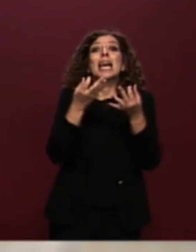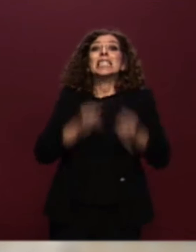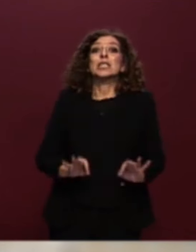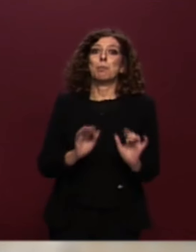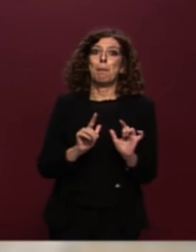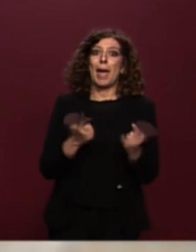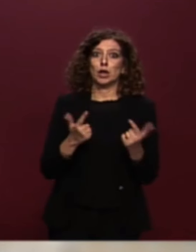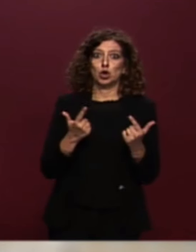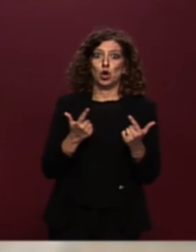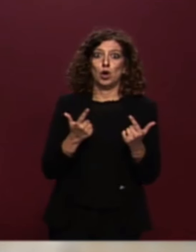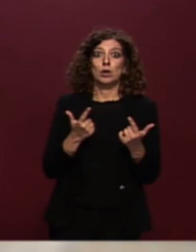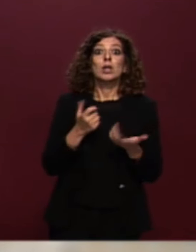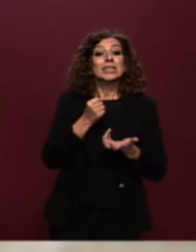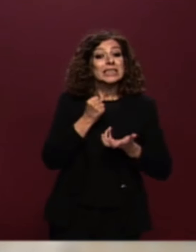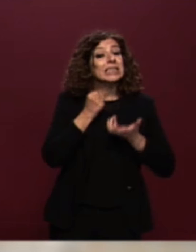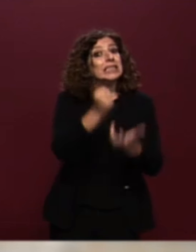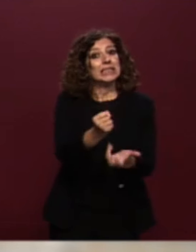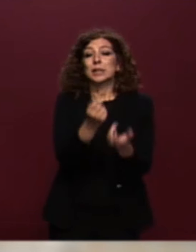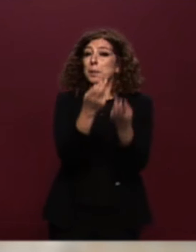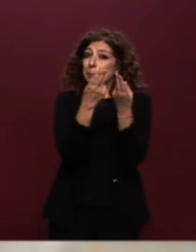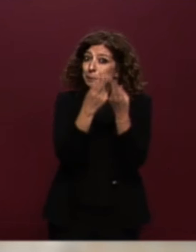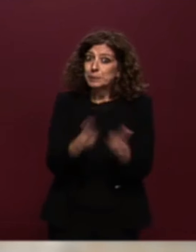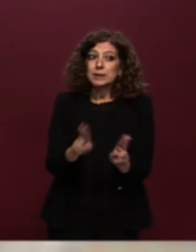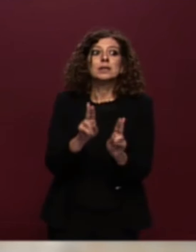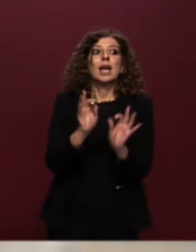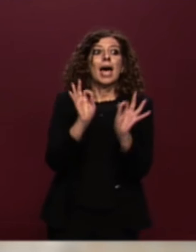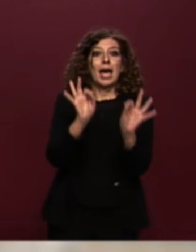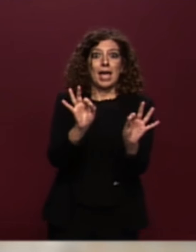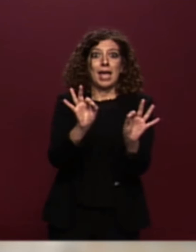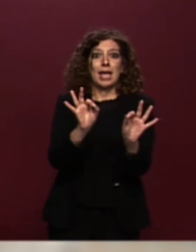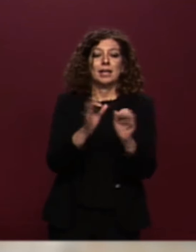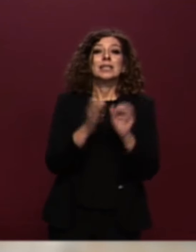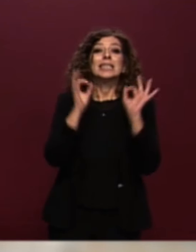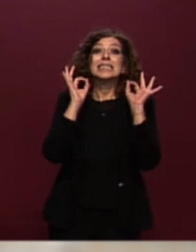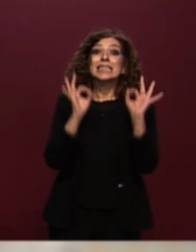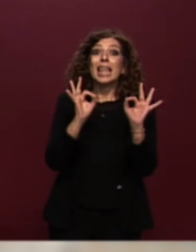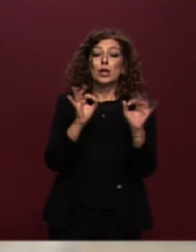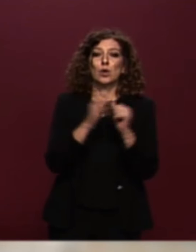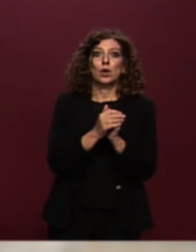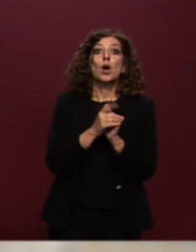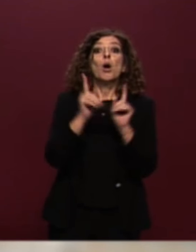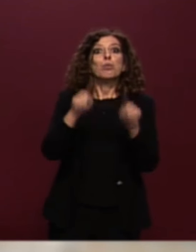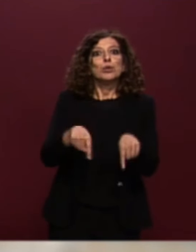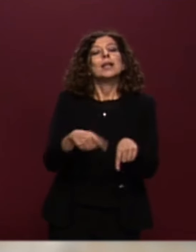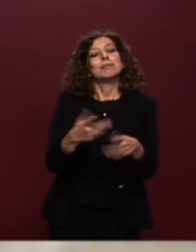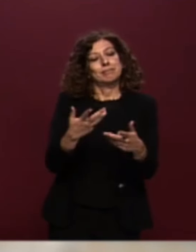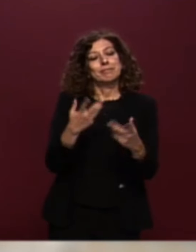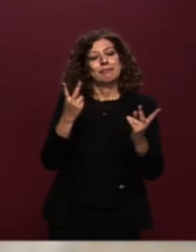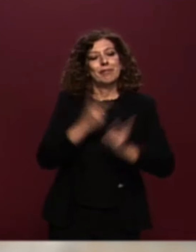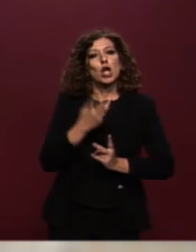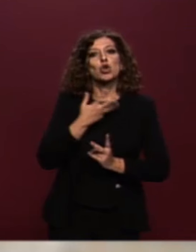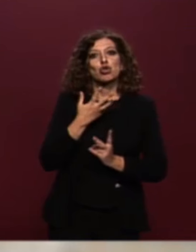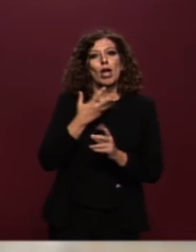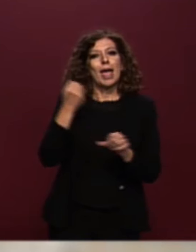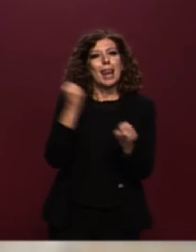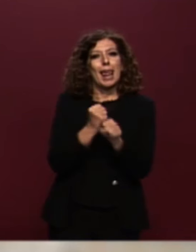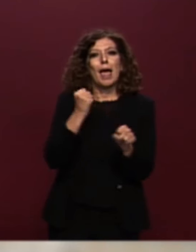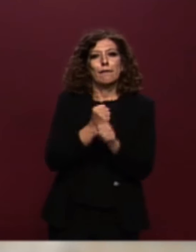sulla sicurezza. È un inizio, anche se c'è ancora tanto da